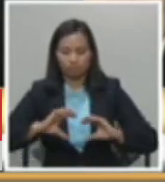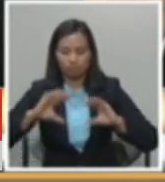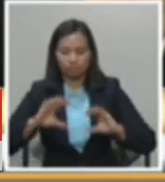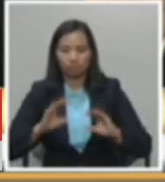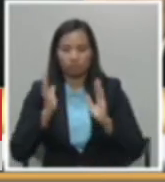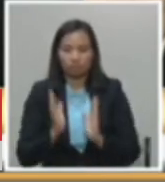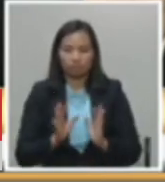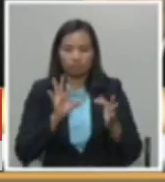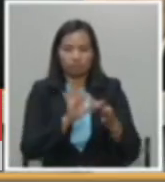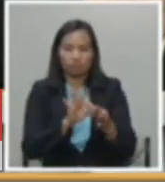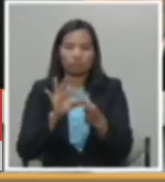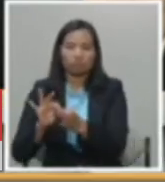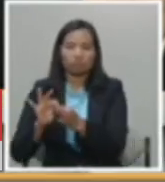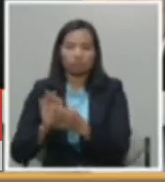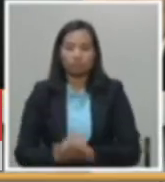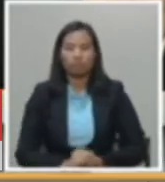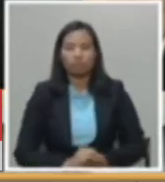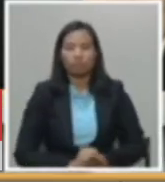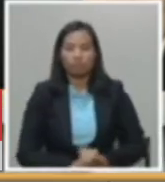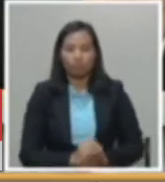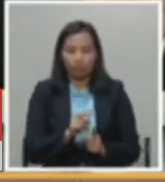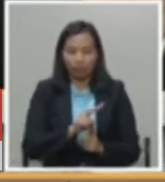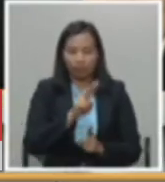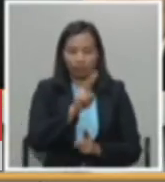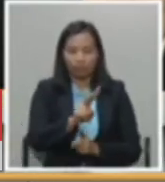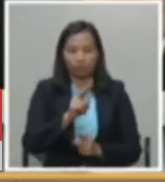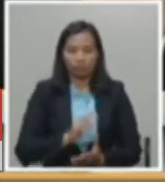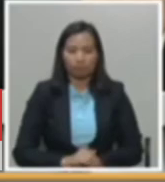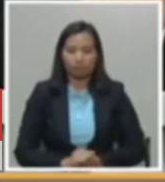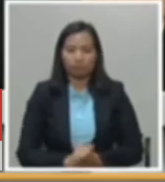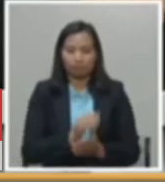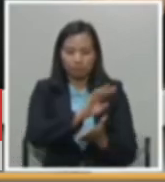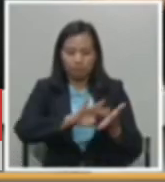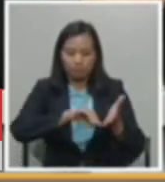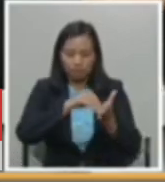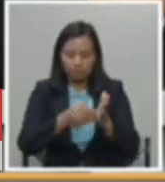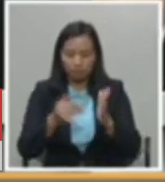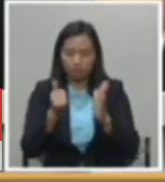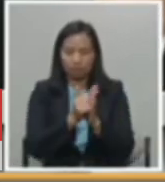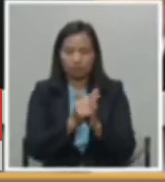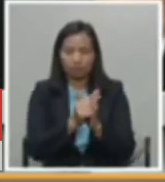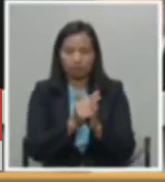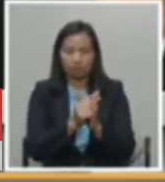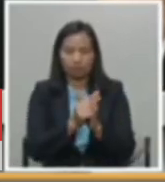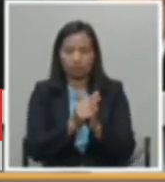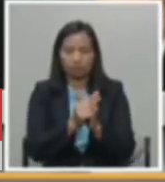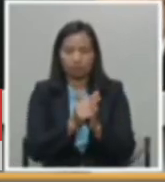กี่ยวข้องนะครับและอันที่สองก็คือยุทธศาสตร์